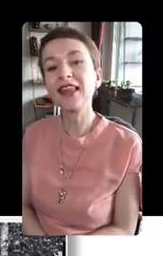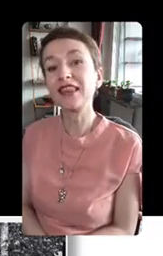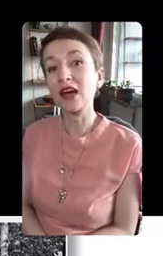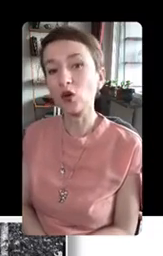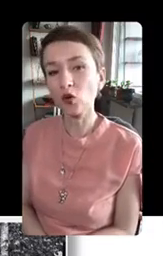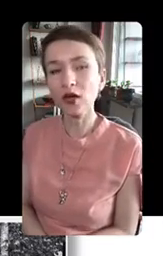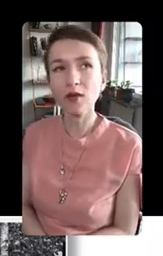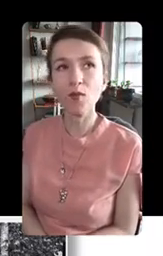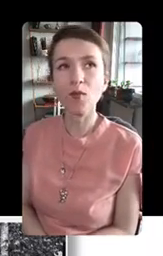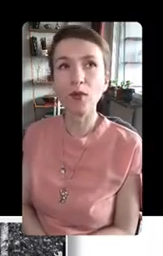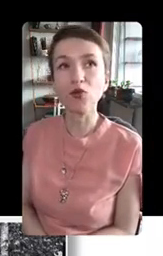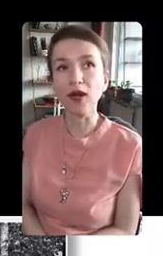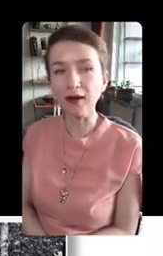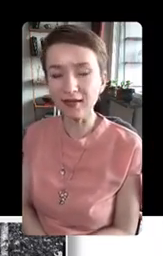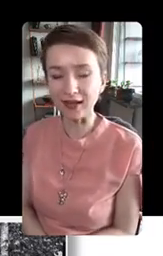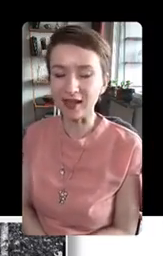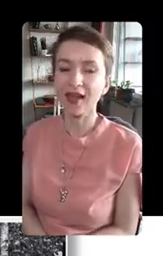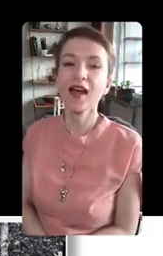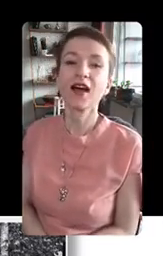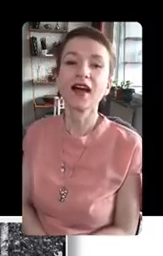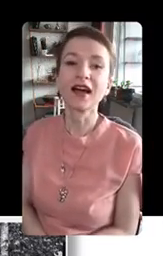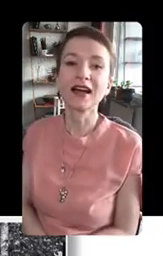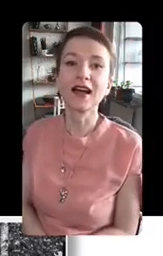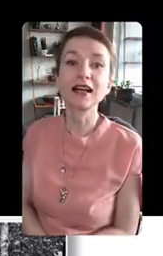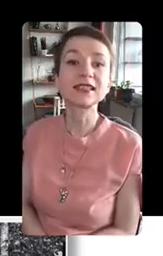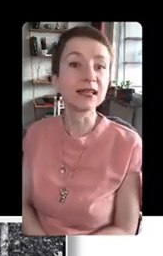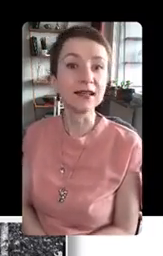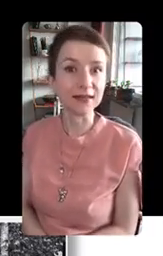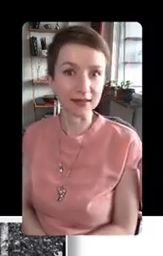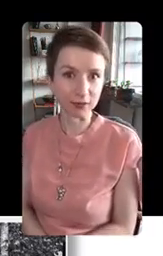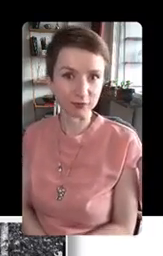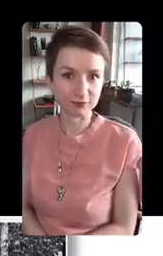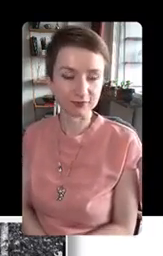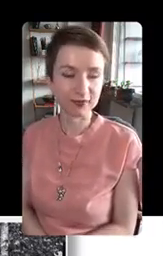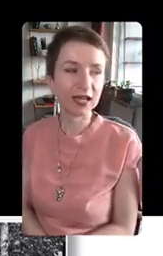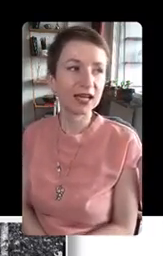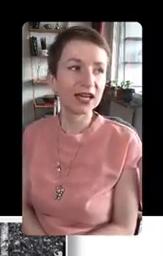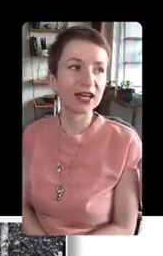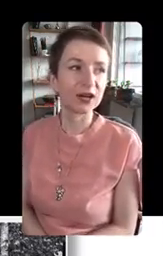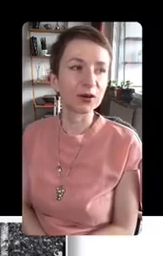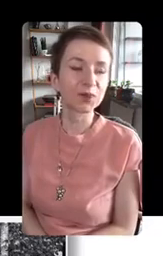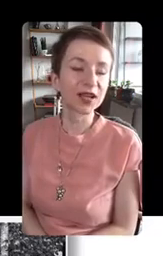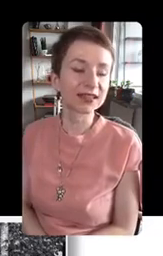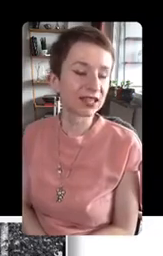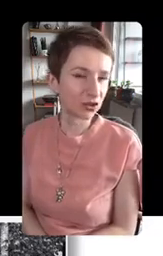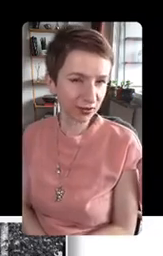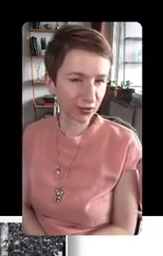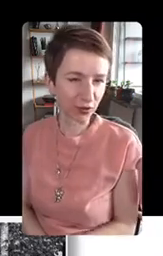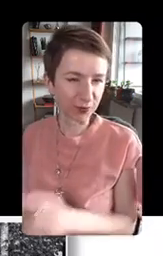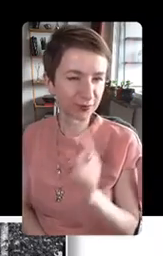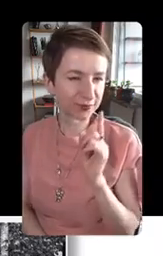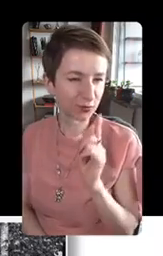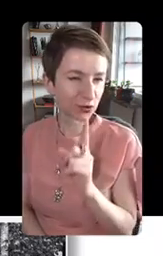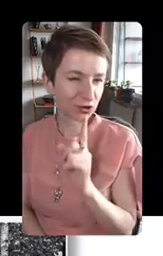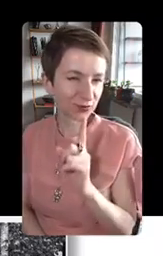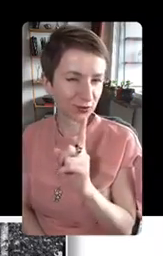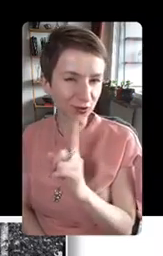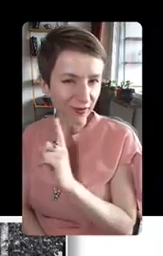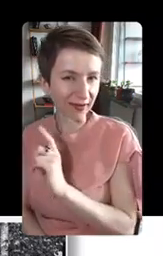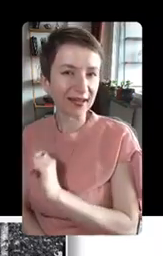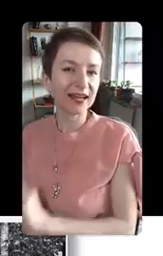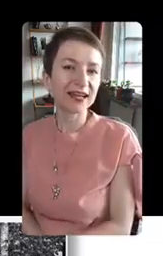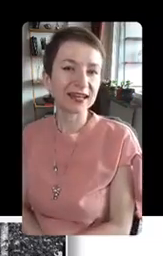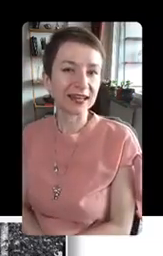не была такой популярной, как Астрид Лингрен. Хотя ее герои